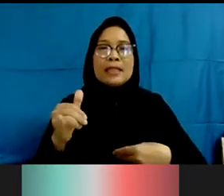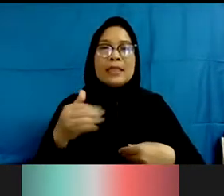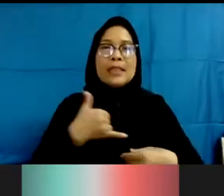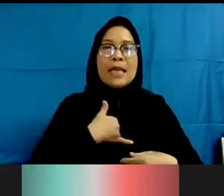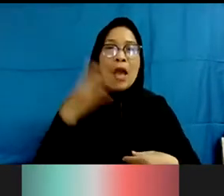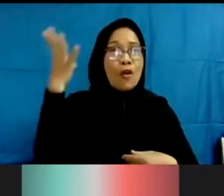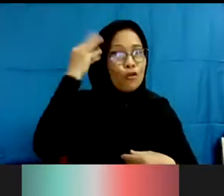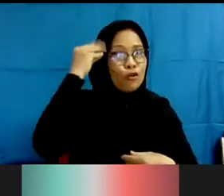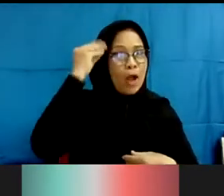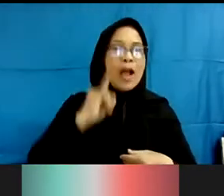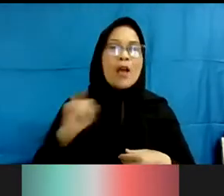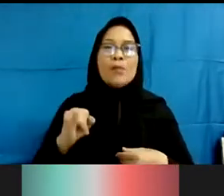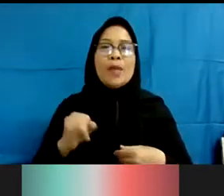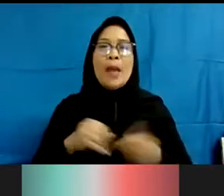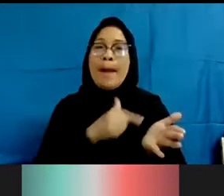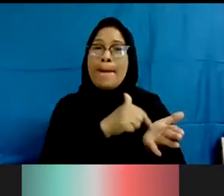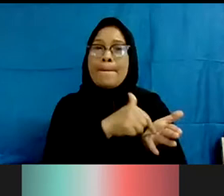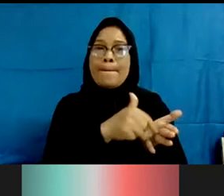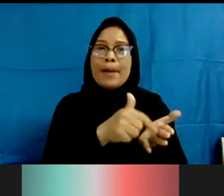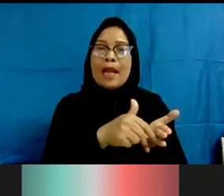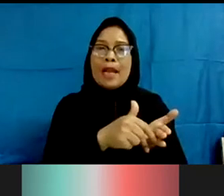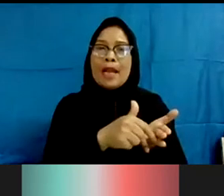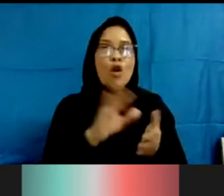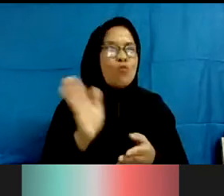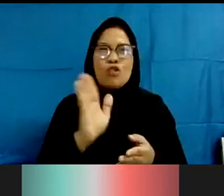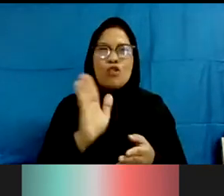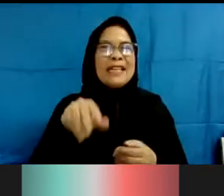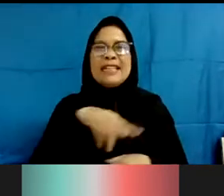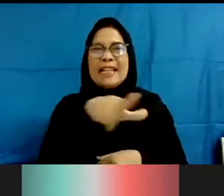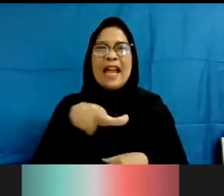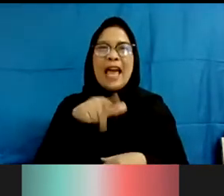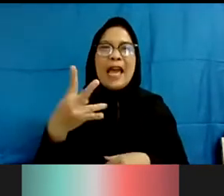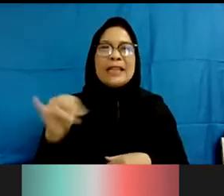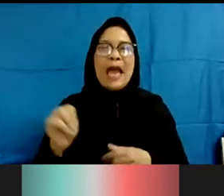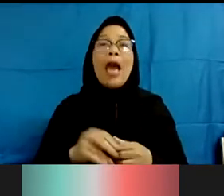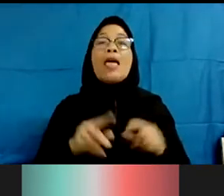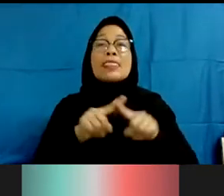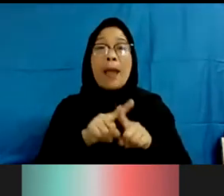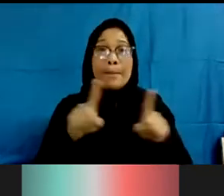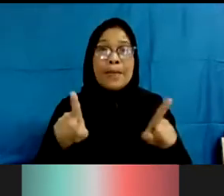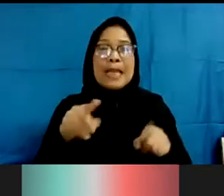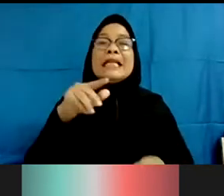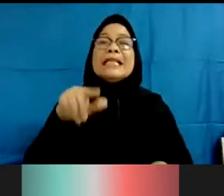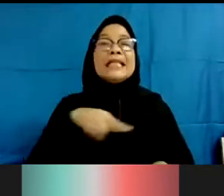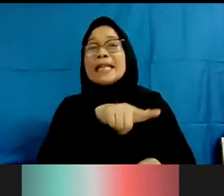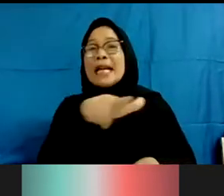bukan segalanya, tapi segalanya dari braille. Ini dasar yang luar biasa sekali, terima kasih. Yang pastinya